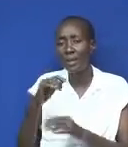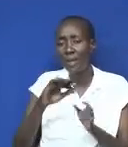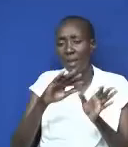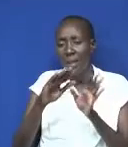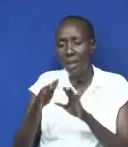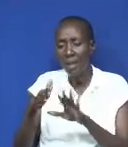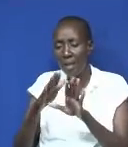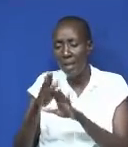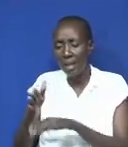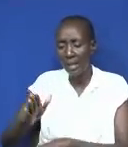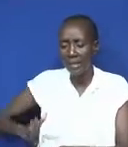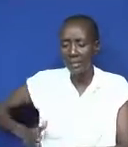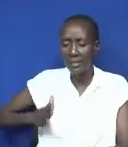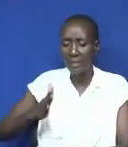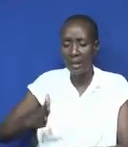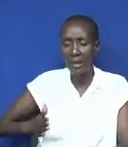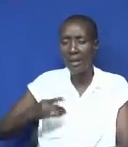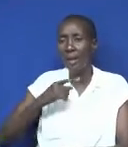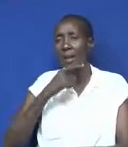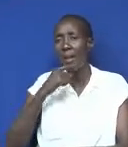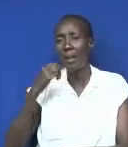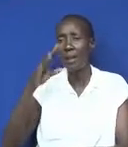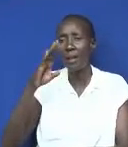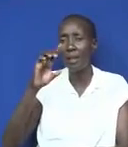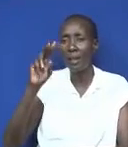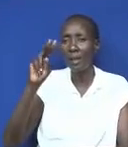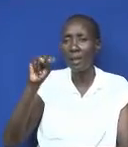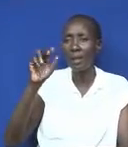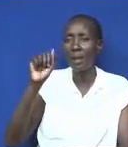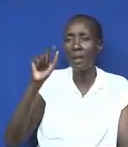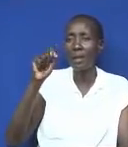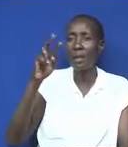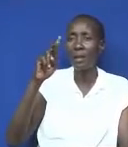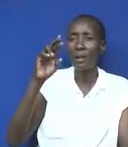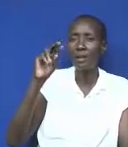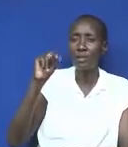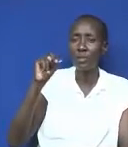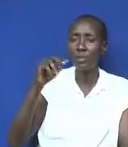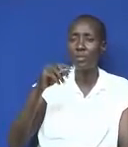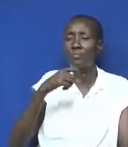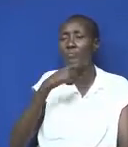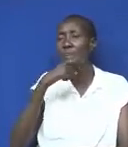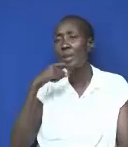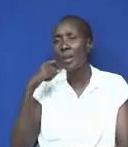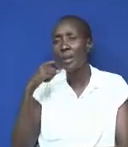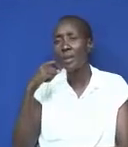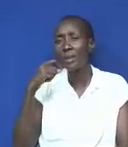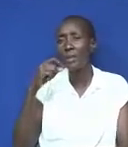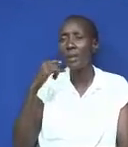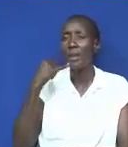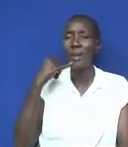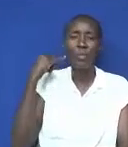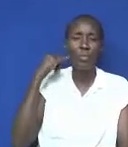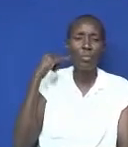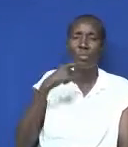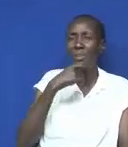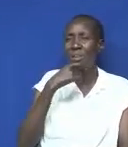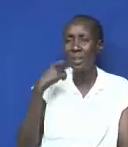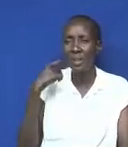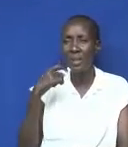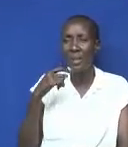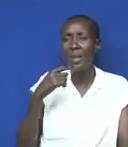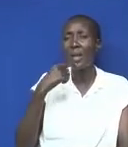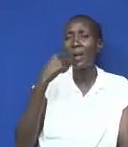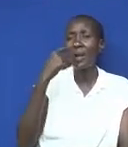Naivasha, Natron, Bogoria, Nakuru, Naivasha zikuwa zinaathirika. Kimiti akizungumza